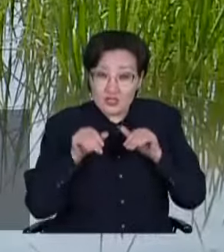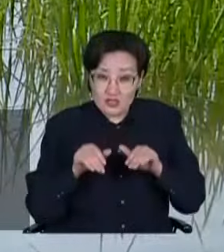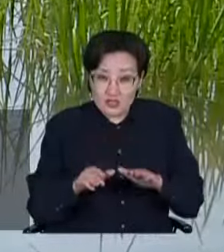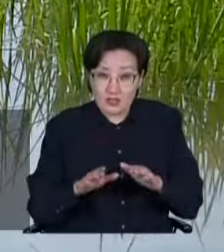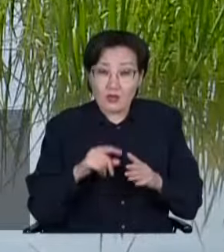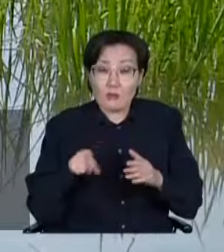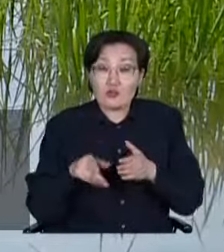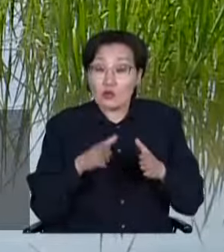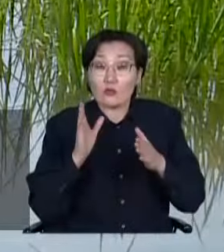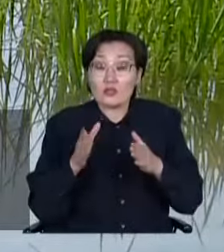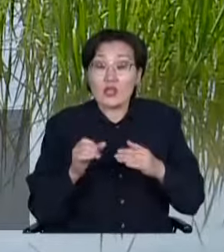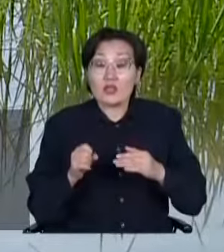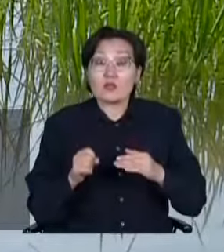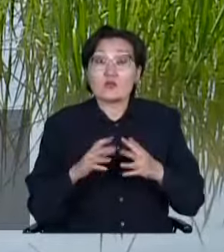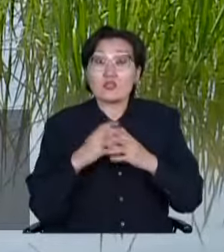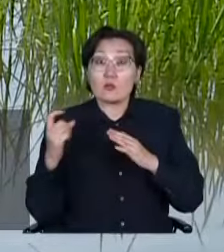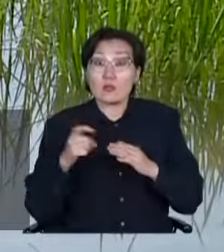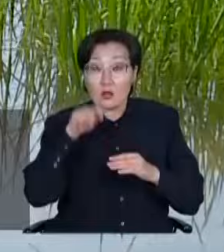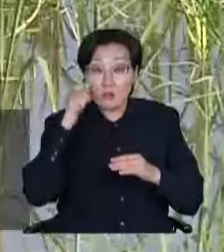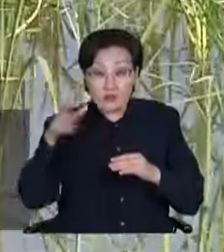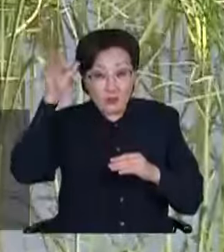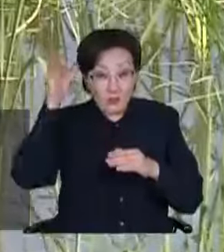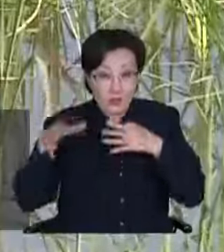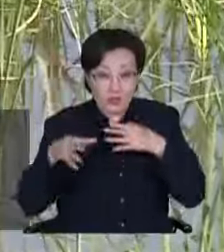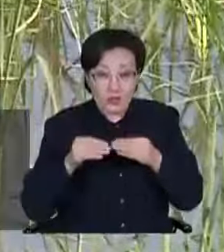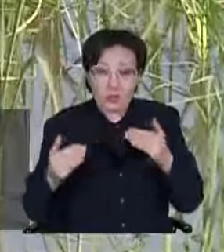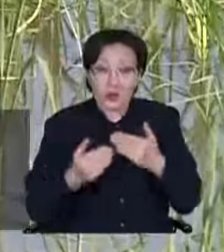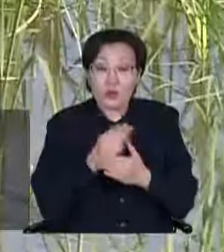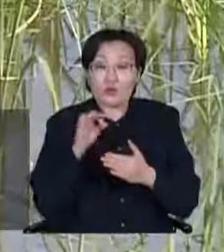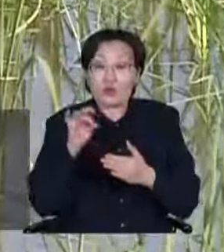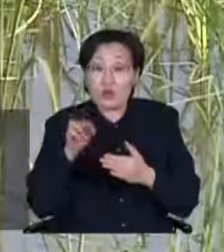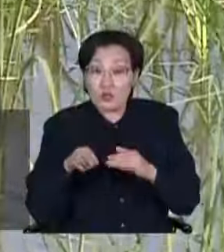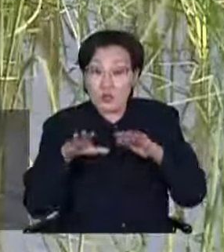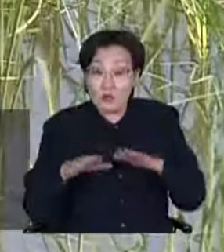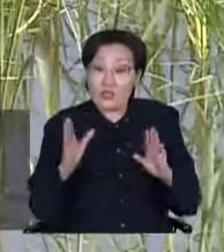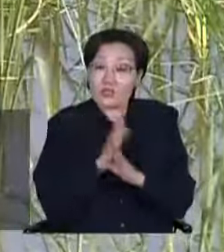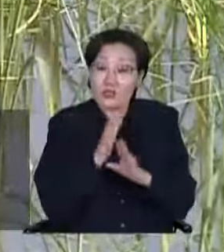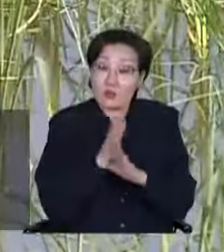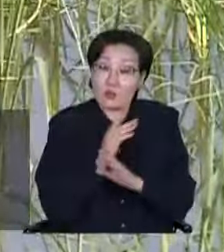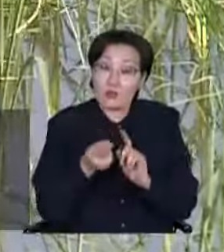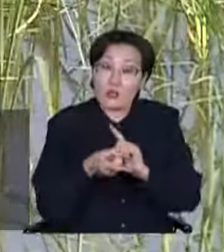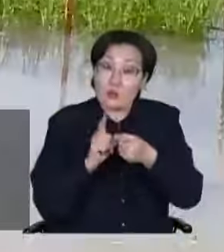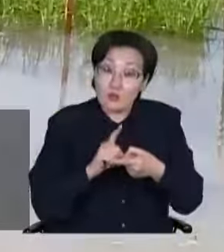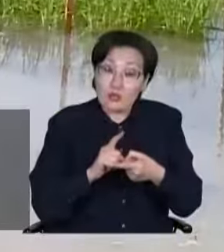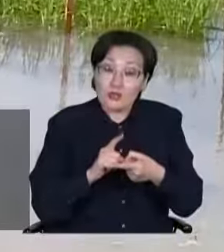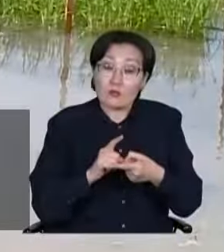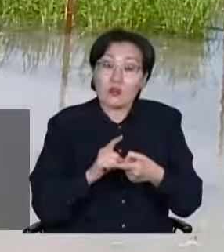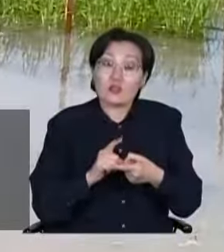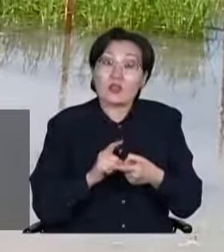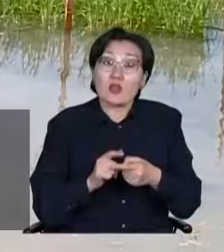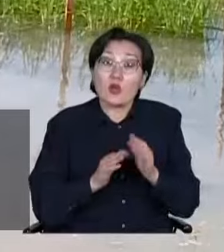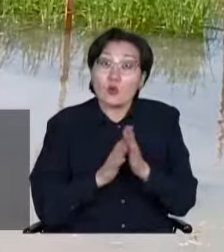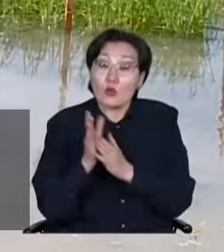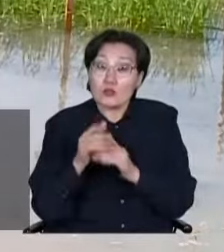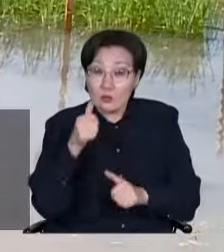болмақ. Мәселен, биыл сыр диқандары Украина ғалымдарымен бірлесіп, жаңа сұрыптарды жергілікті ауа райына бейімдеп, аудандастырып жатыр. Былтыр